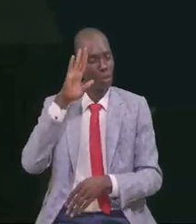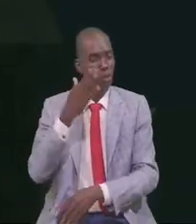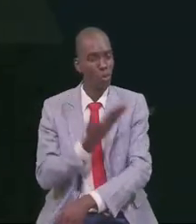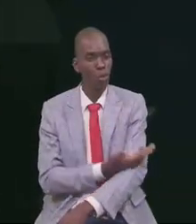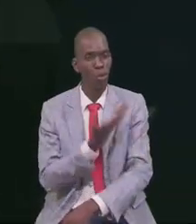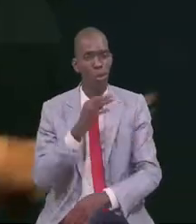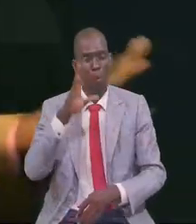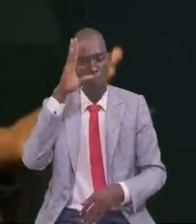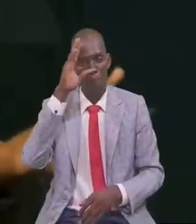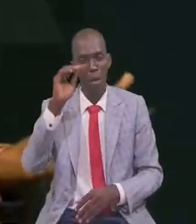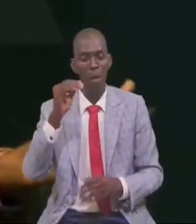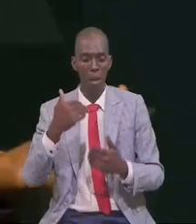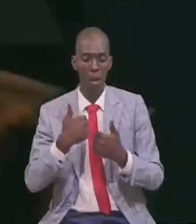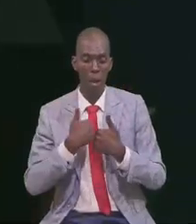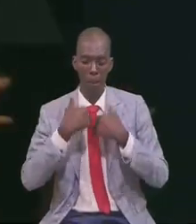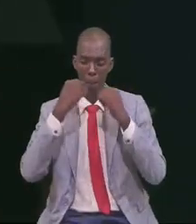pouvoir sur la terre,